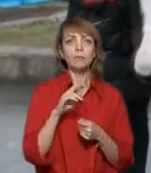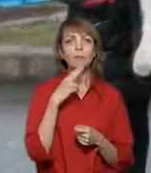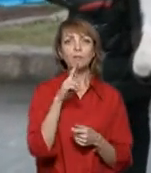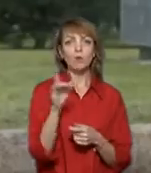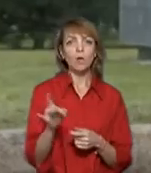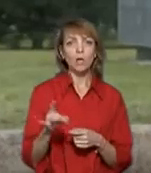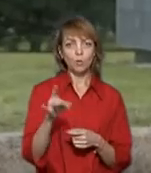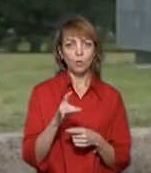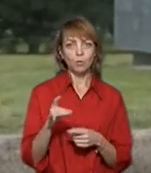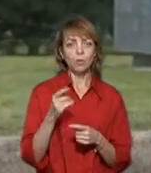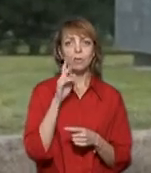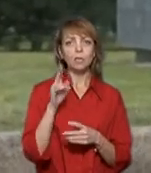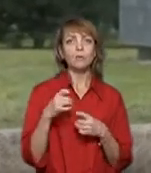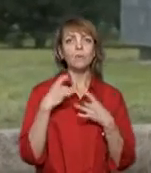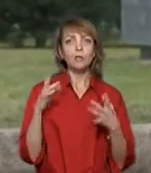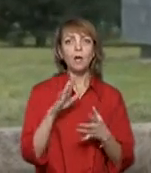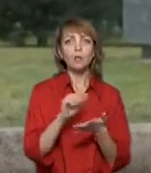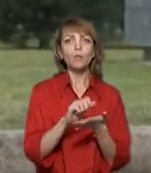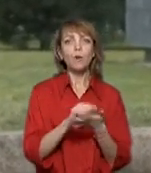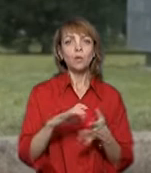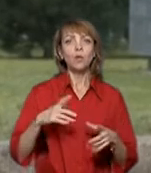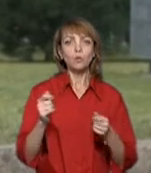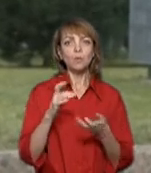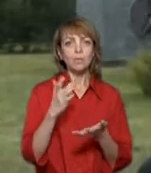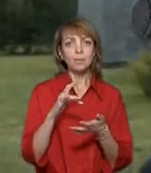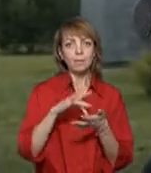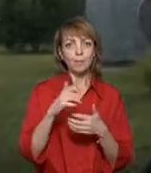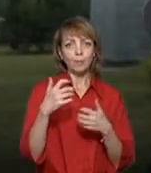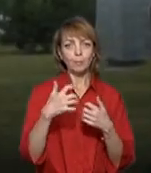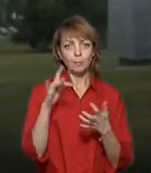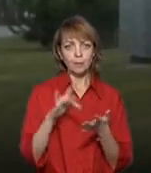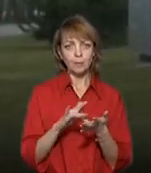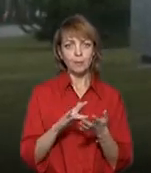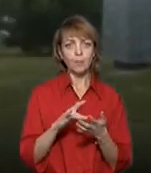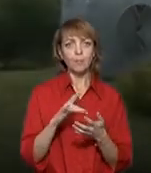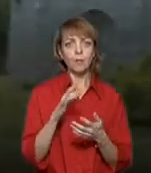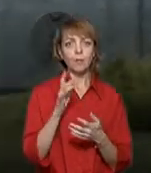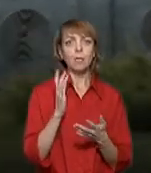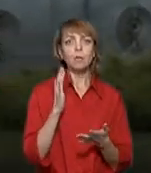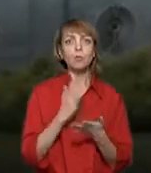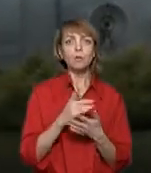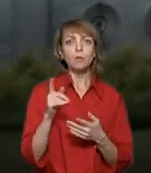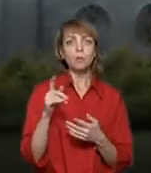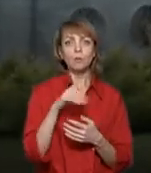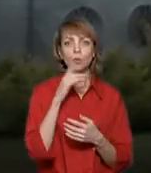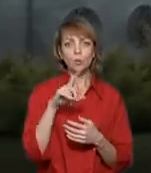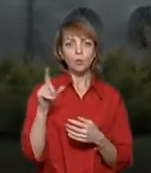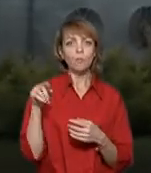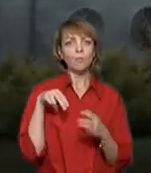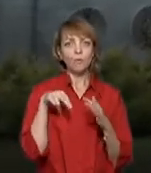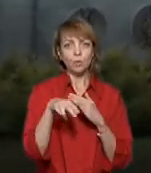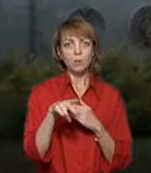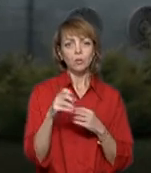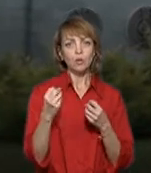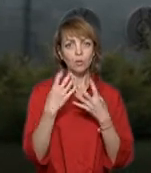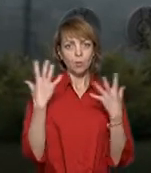Зміївського району. На час свят орендували конюшню у середмісті. Якщо в будній день, то вони виходять в трьом. Якщо у будні,